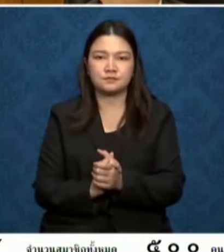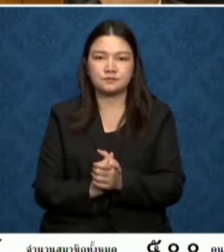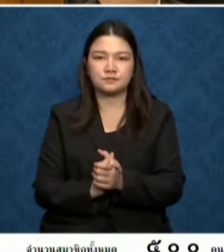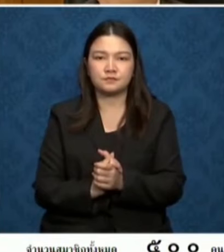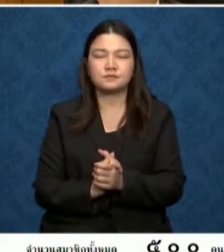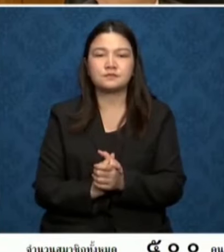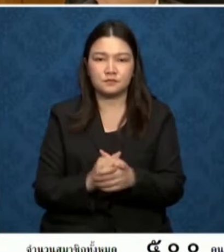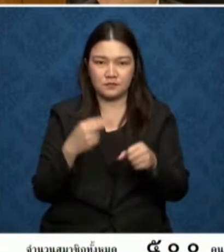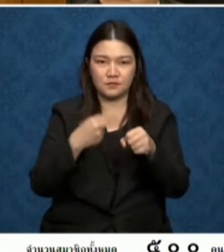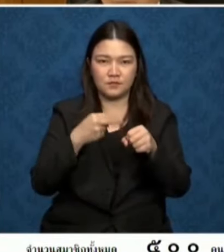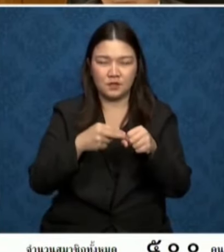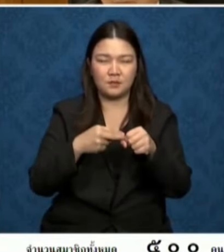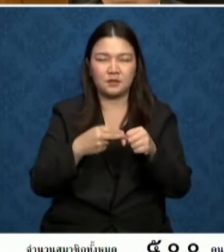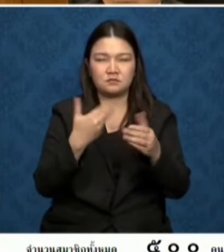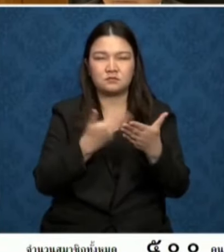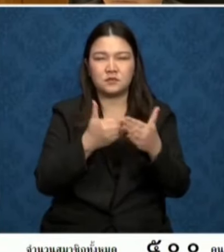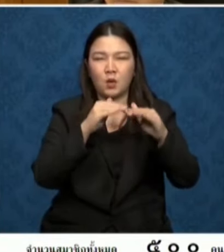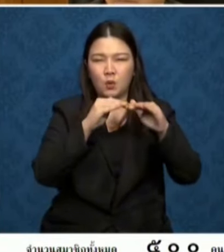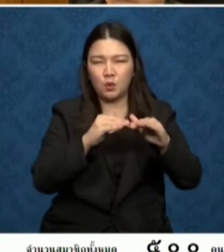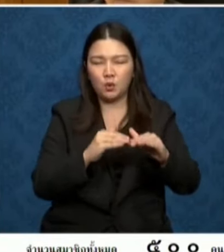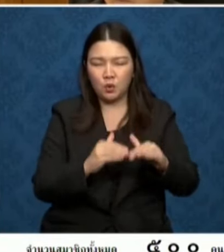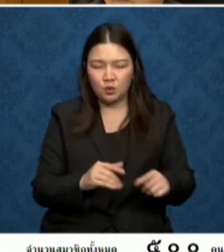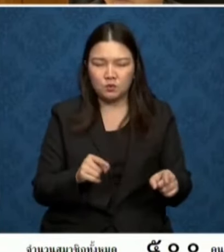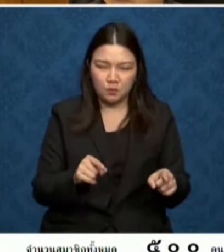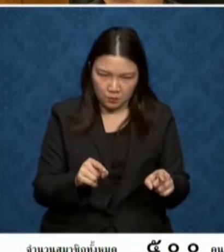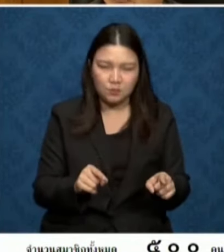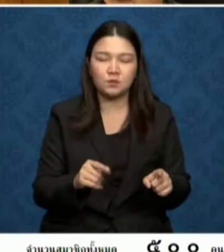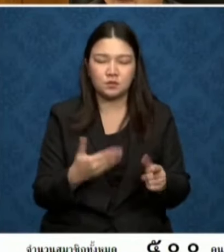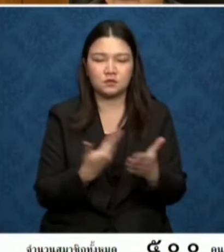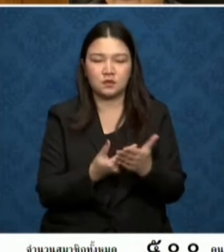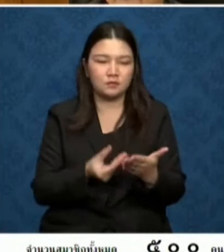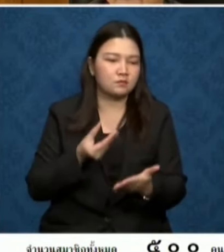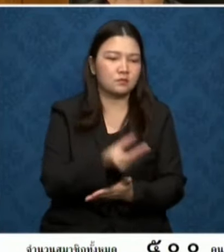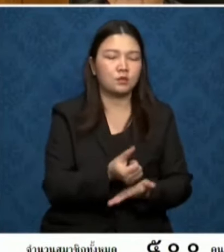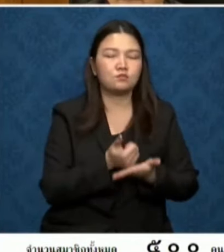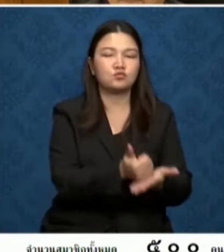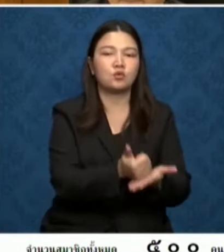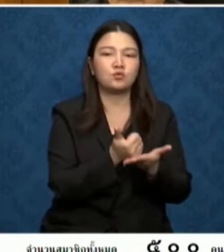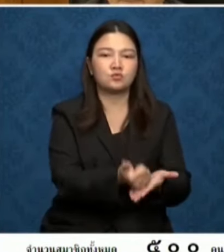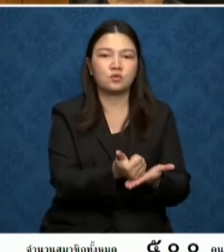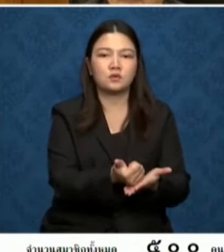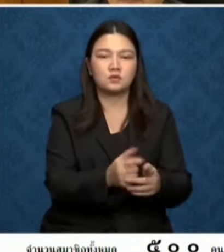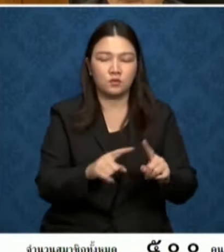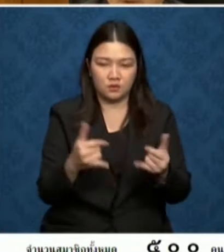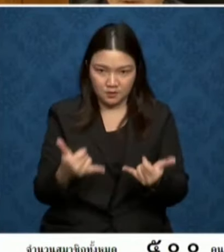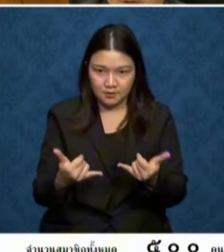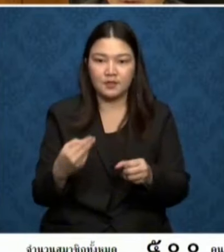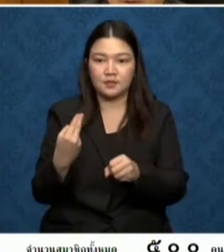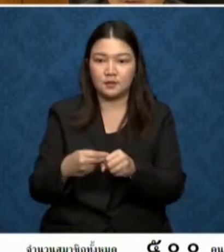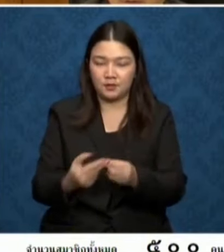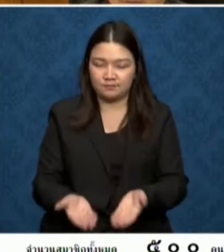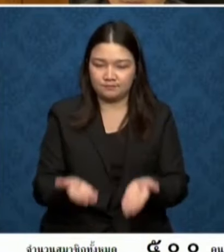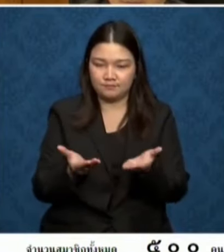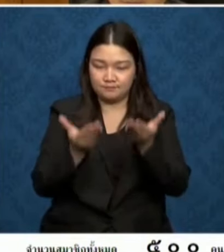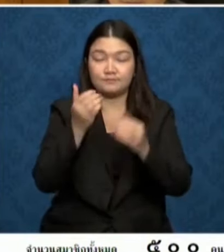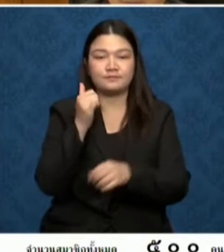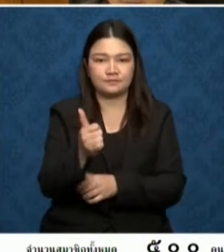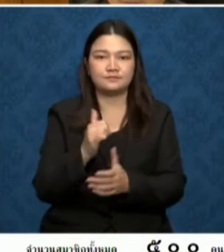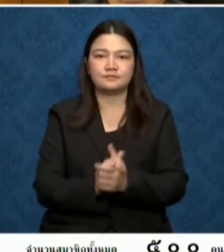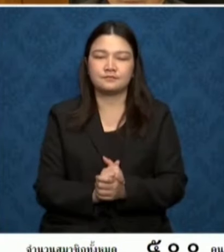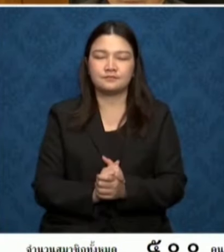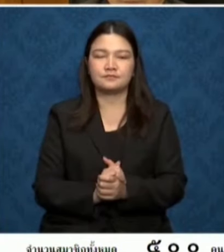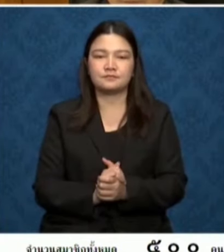ล์มน้ำมันดิบมันตกต่ำเนี่ยมันก็มีความจำเป็นใช่ไหมครับแต่ว่าขณะนี้ทุกท่านก็ทราบกันดีว่าราคาปาล์มค่อนข้างดีวันนี้เราควรจะม